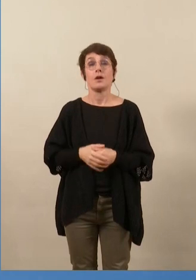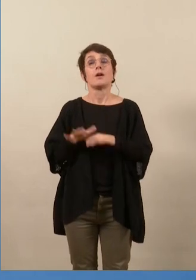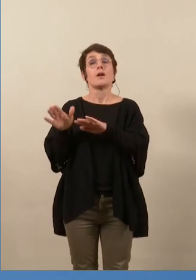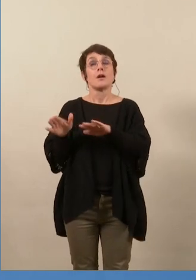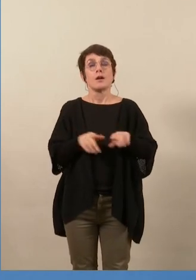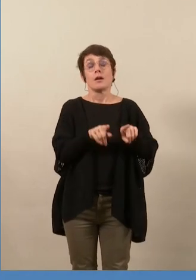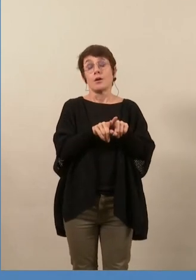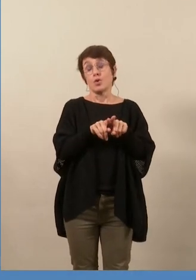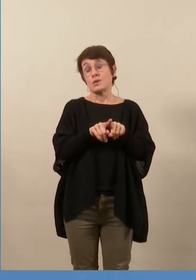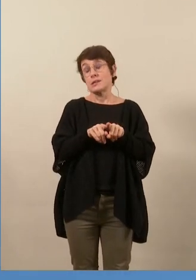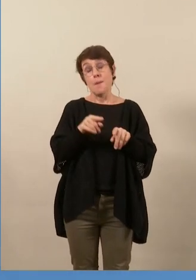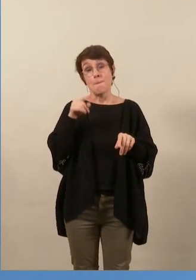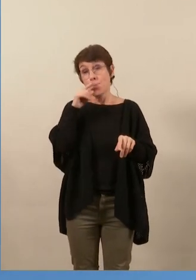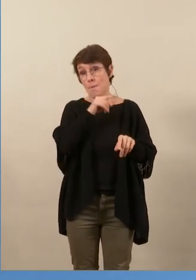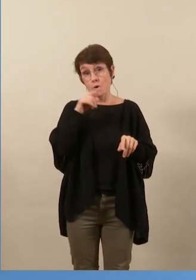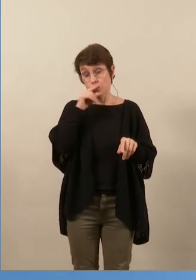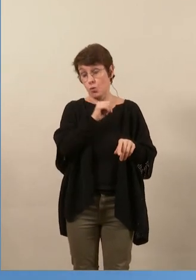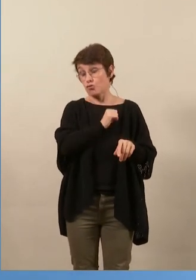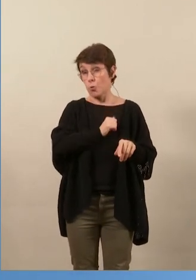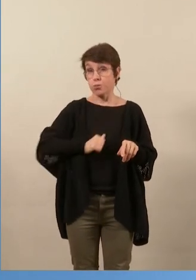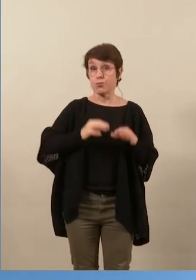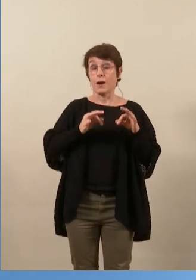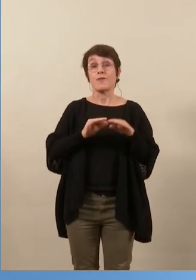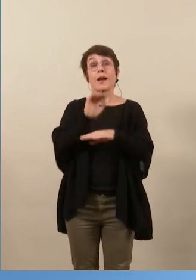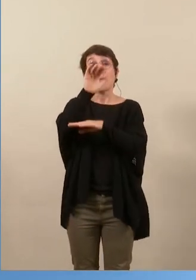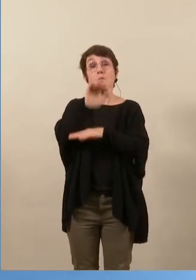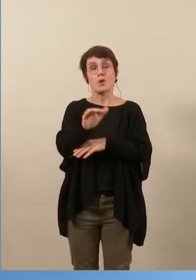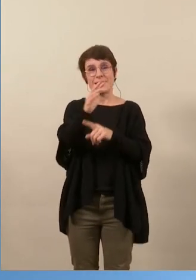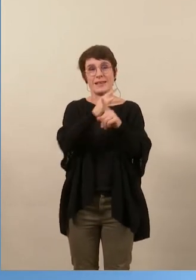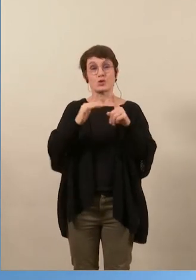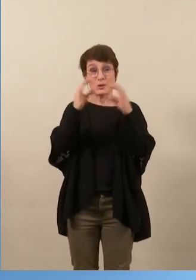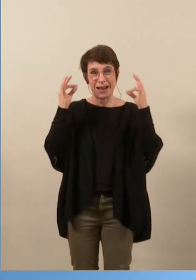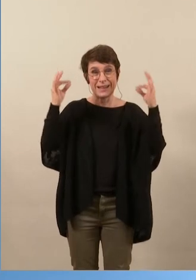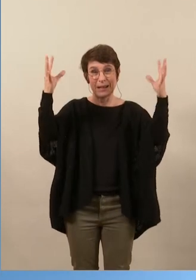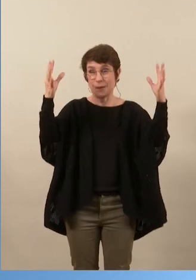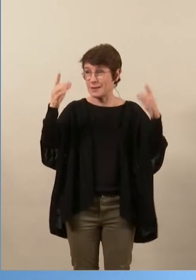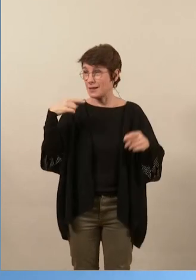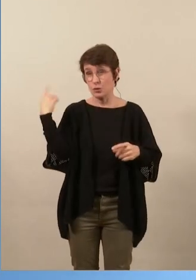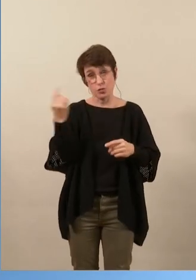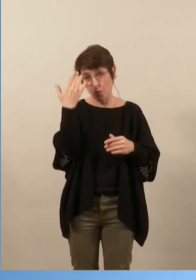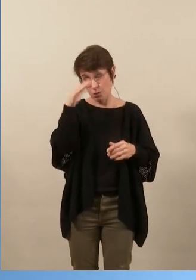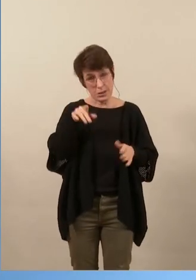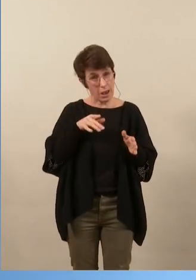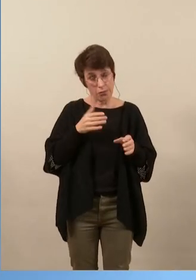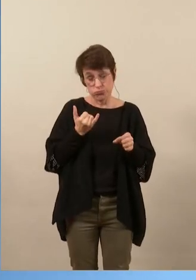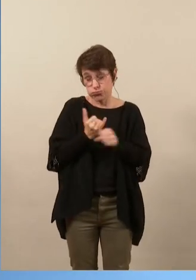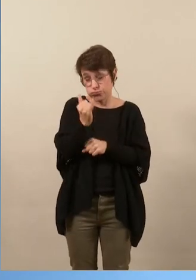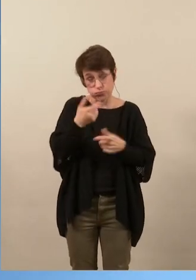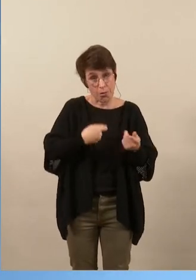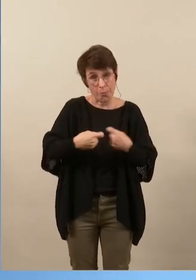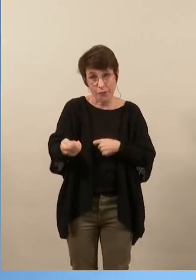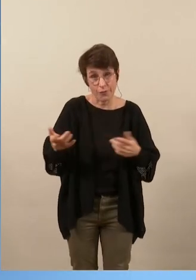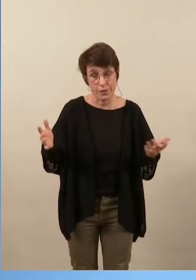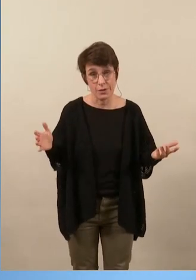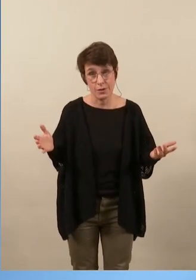du boucler du bouclier social et climatique auquel plus personne ne croit maintenant maintenant